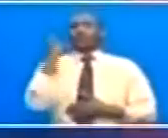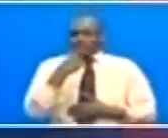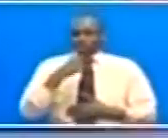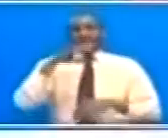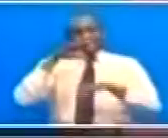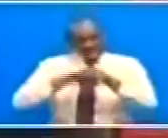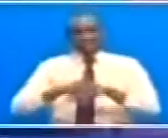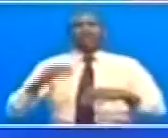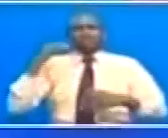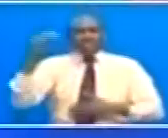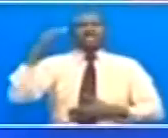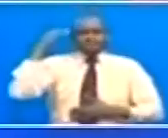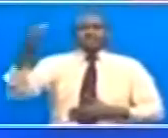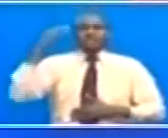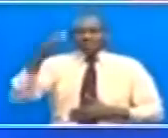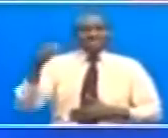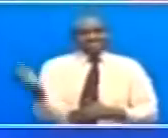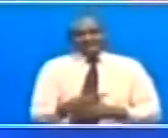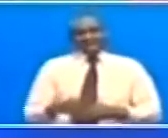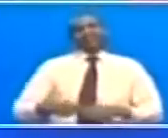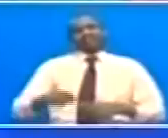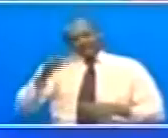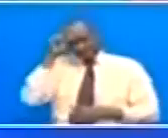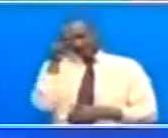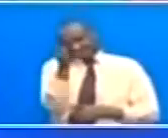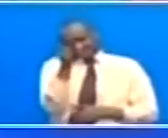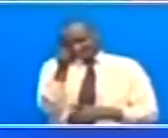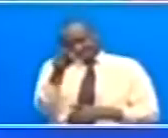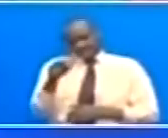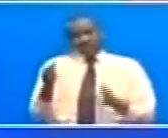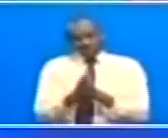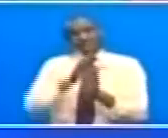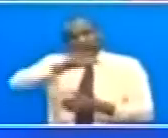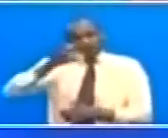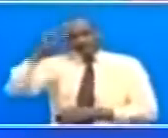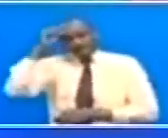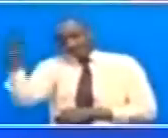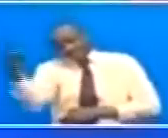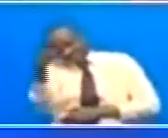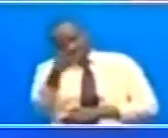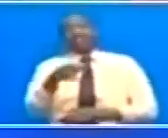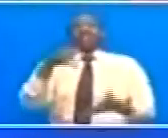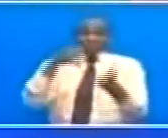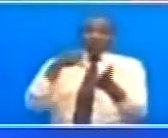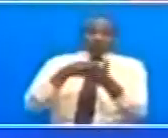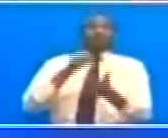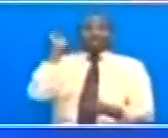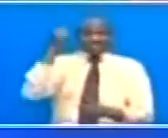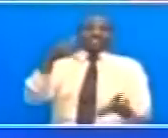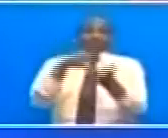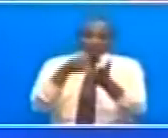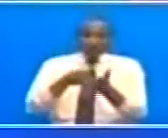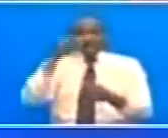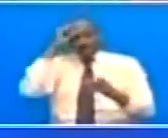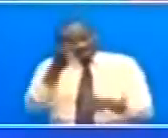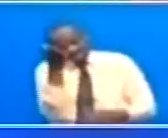wanaopata mishahara mikubwa katika serikali kuu na serikali za maeneo, wakiwemo rais wa taifa,